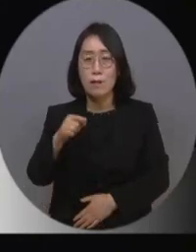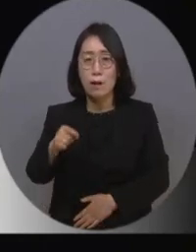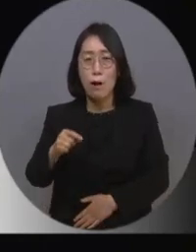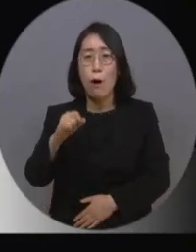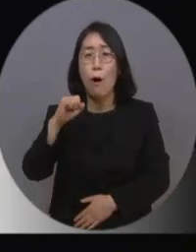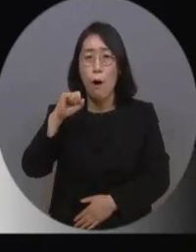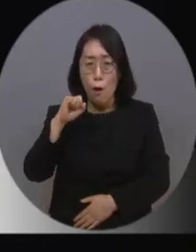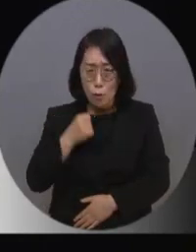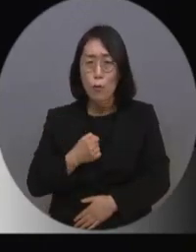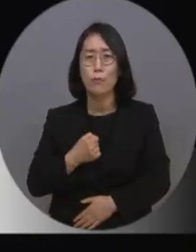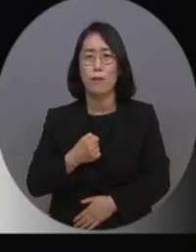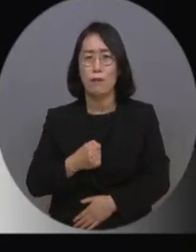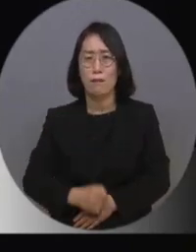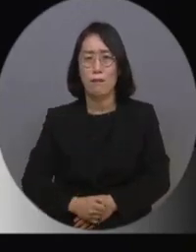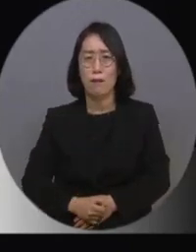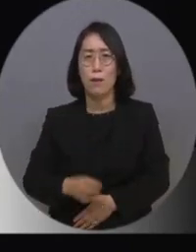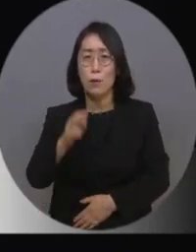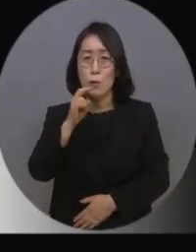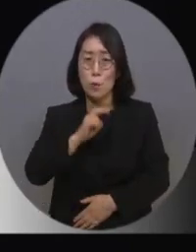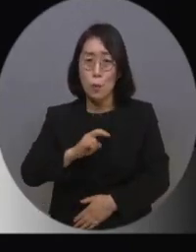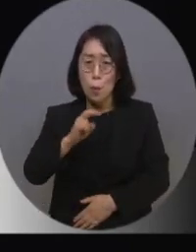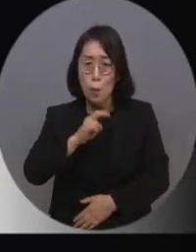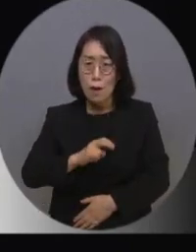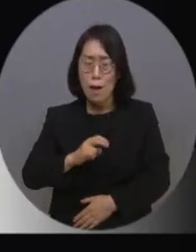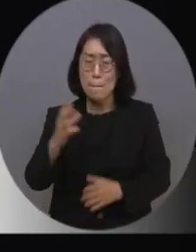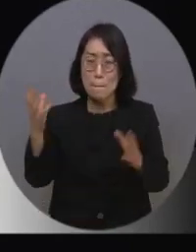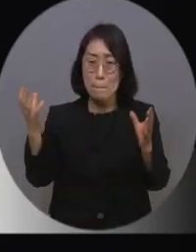어려운 소리를 이렇게 했다는 것은